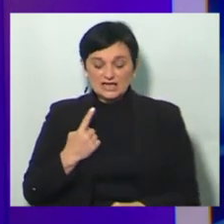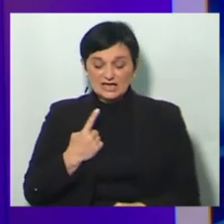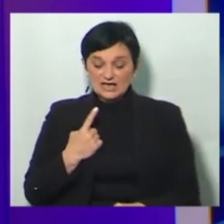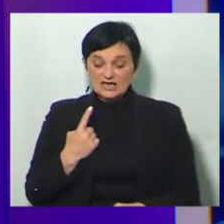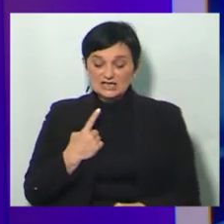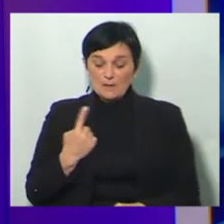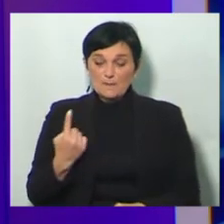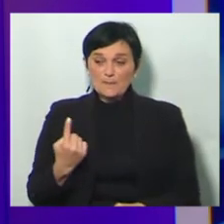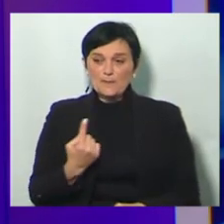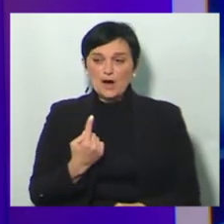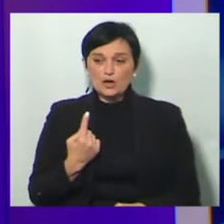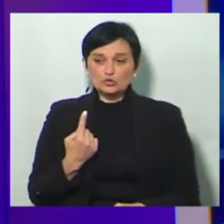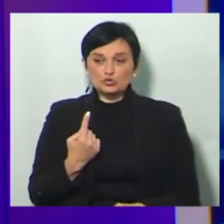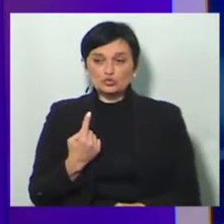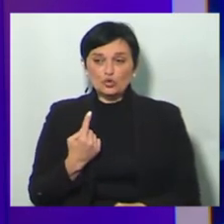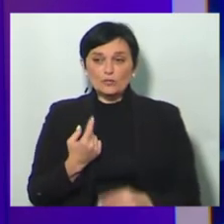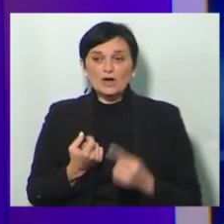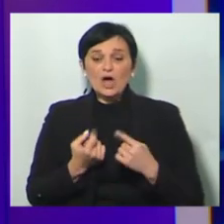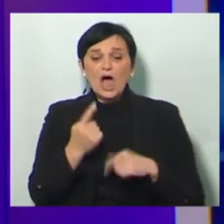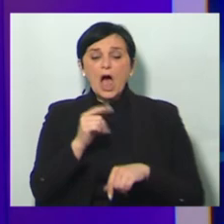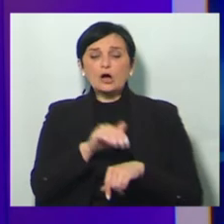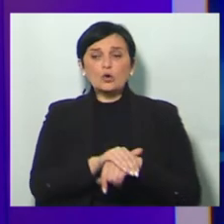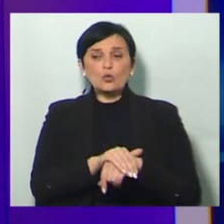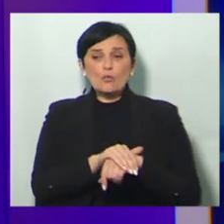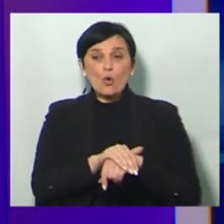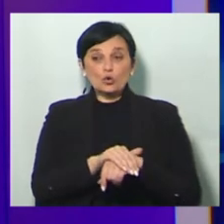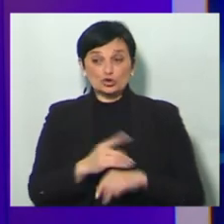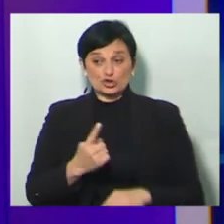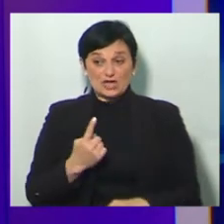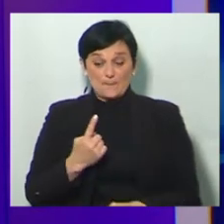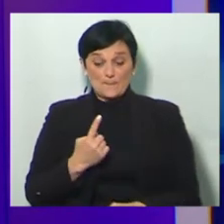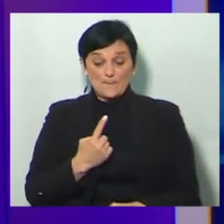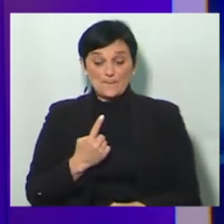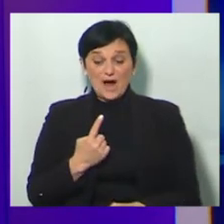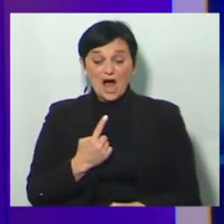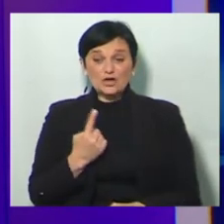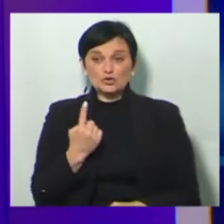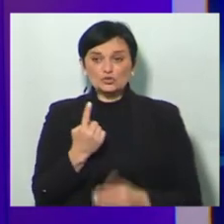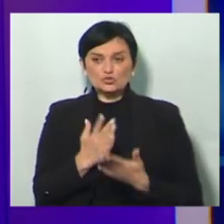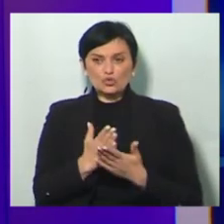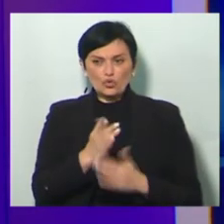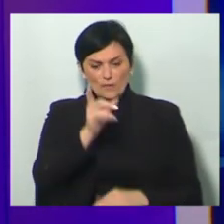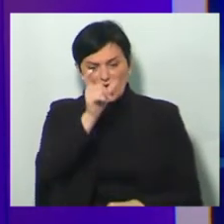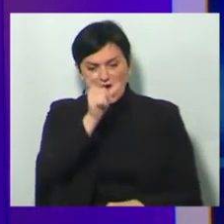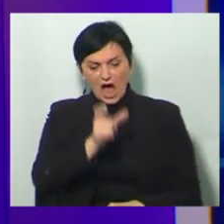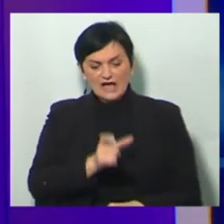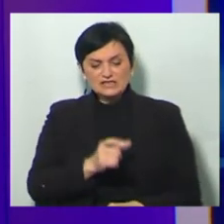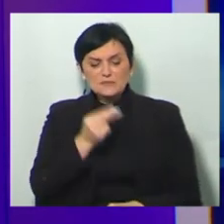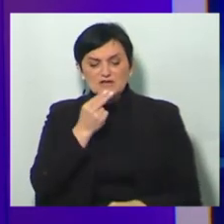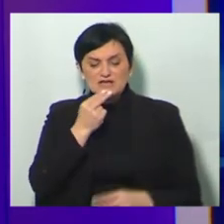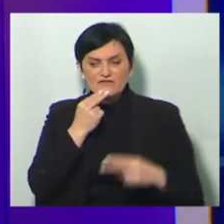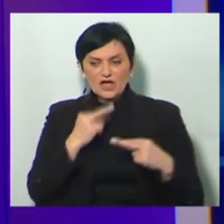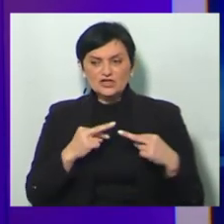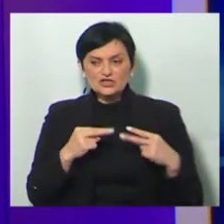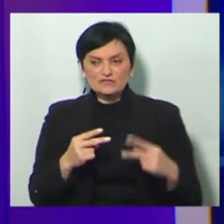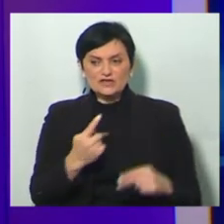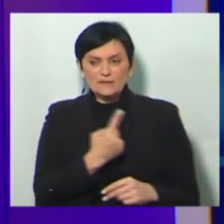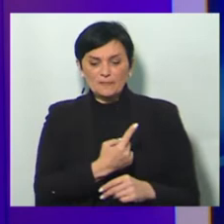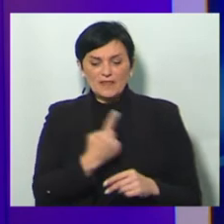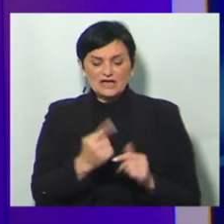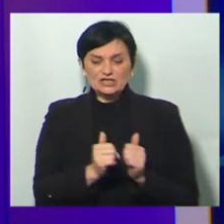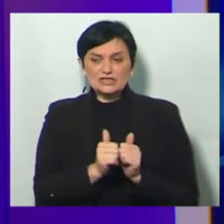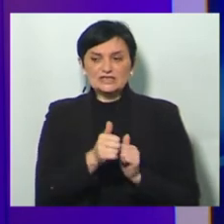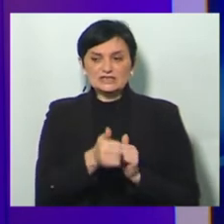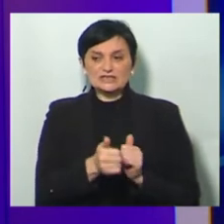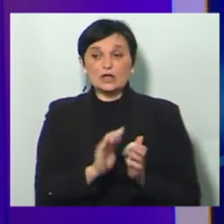განმარტოებაზე და მარტოობაზე და აღმოჩნდა, რომ მარტოობა არის ადამიანის კვების ცვლილების ერთ-ერთი